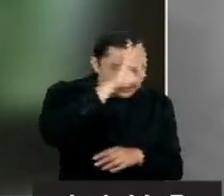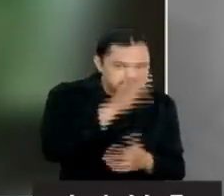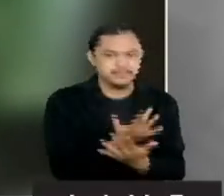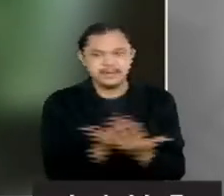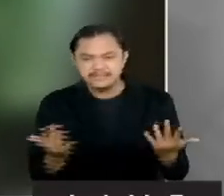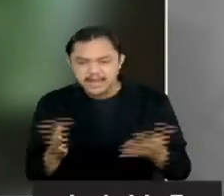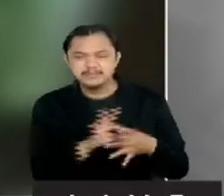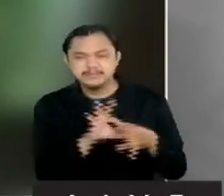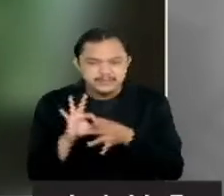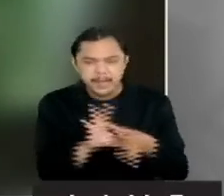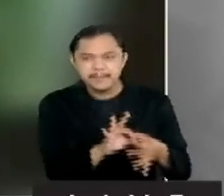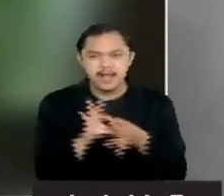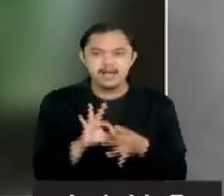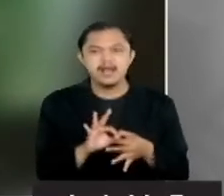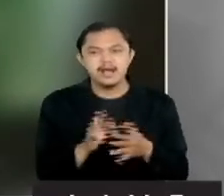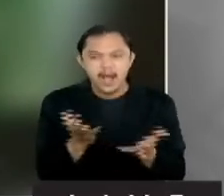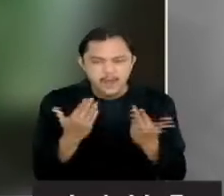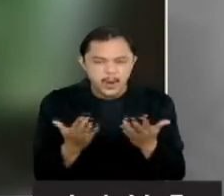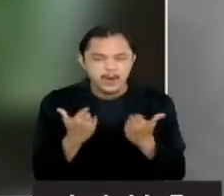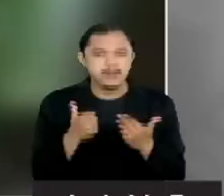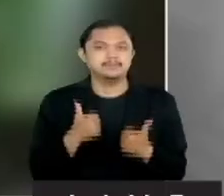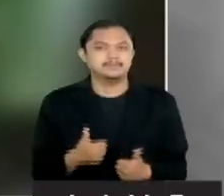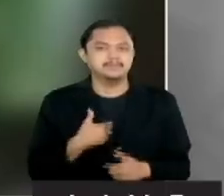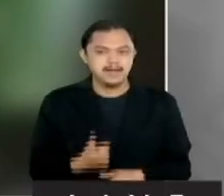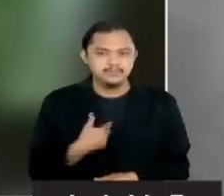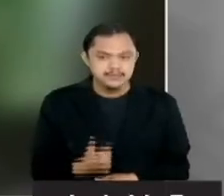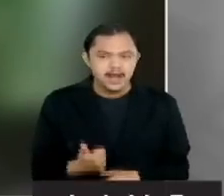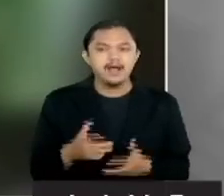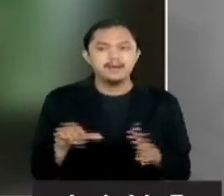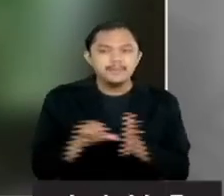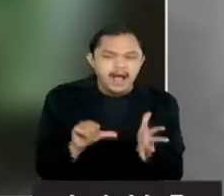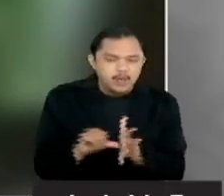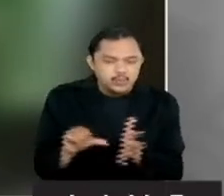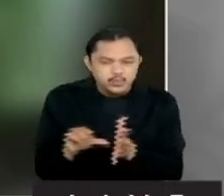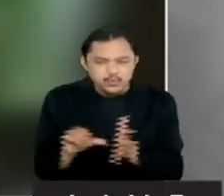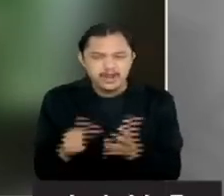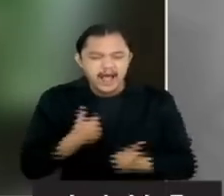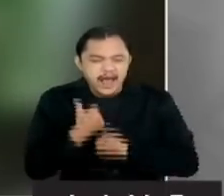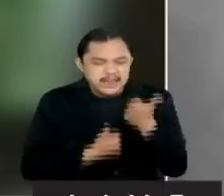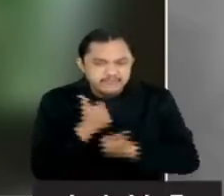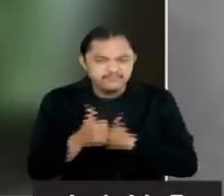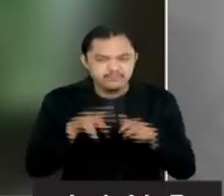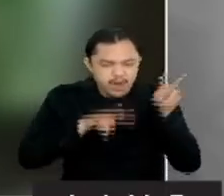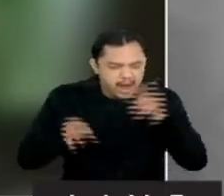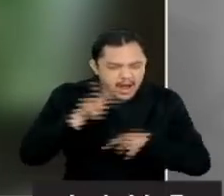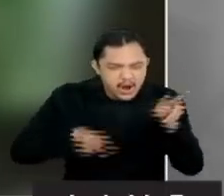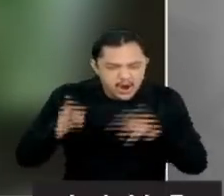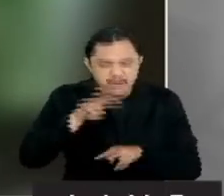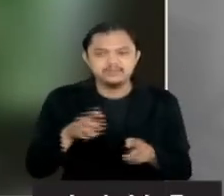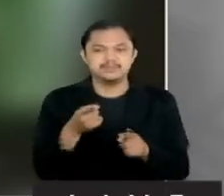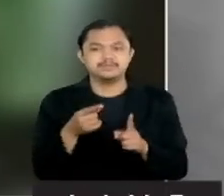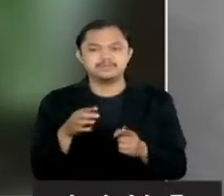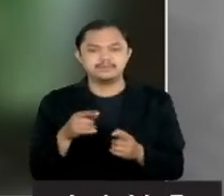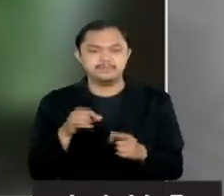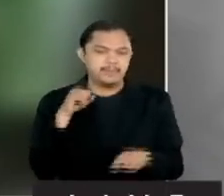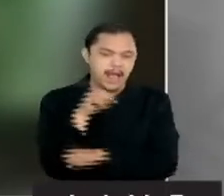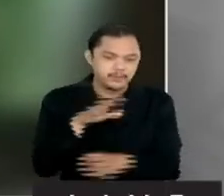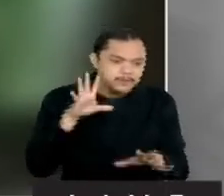mengungkap perkara ini sehingga semua menjadi terang dan menjadi jelas, serta pelakunya nanti bisa ditindak dengan hukum yang